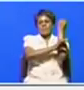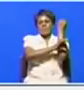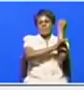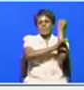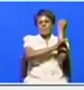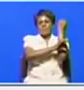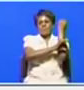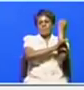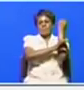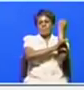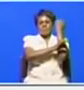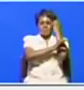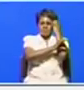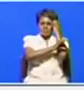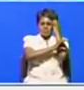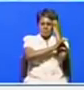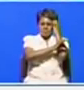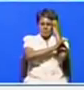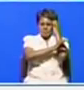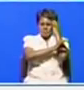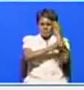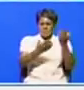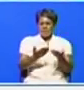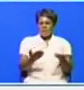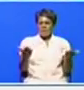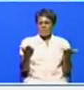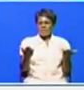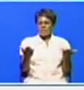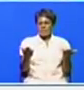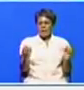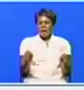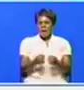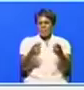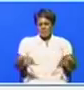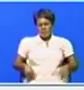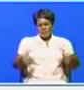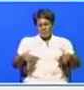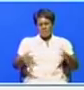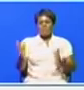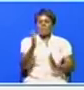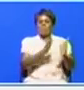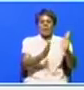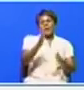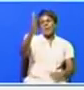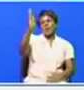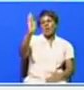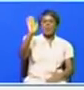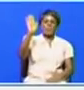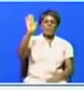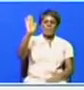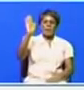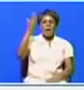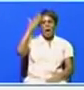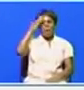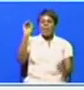huo? Kitu lolote linakofanyika kwa maisha musema ni mpango ya Mwenyezi Mungu. Na Mwenyezi Mungu huwezi jua